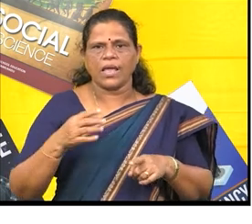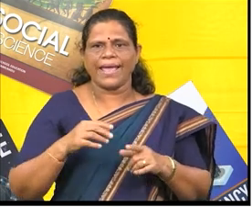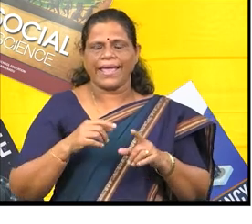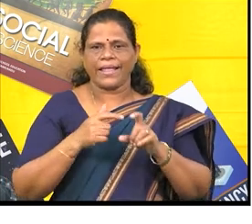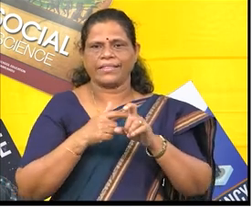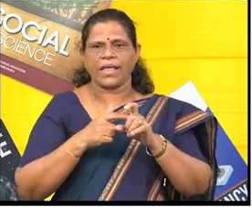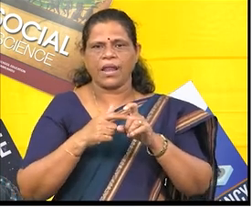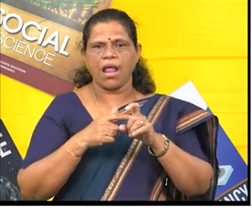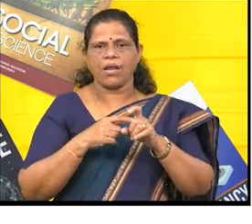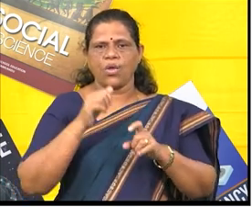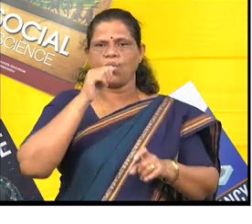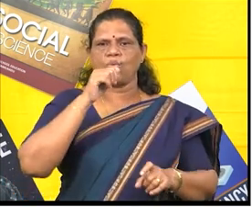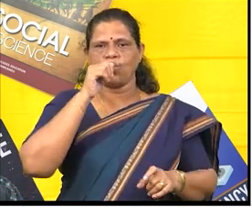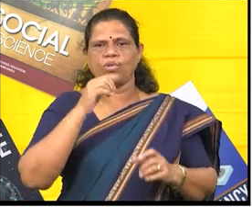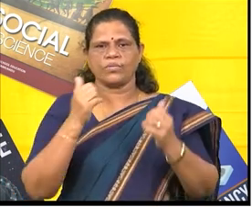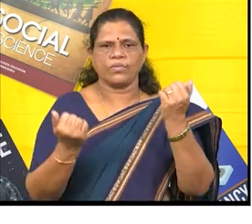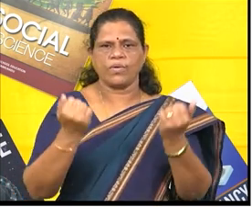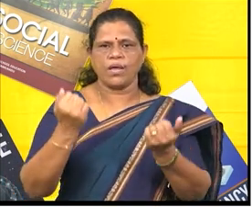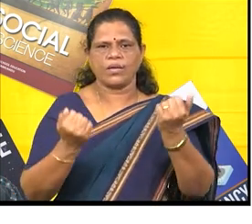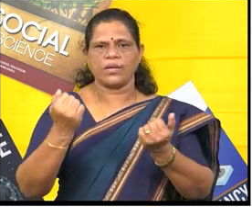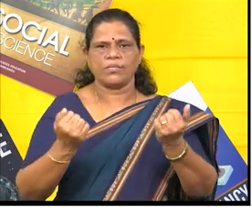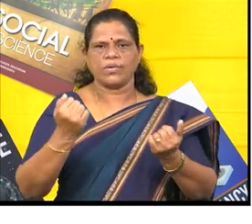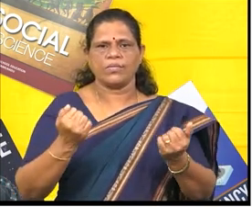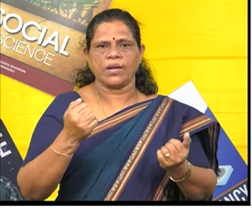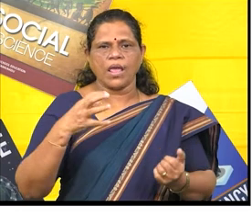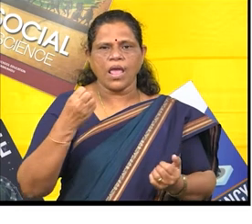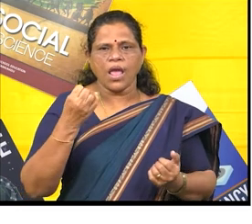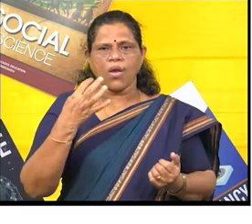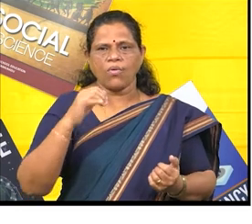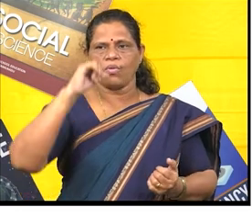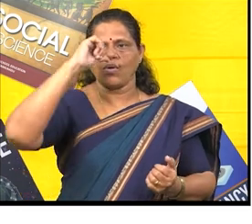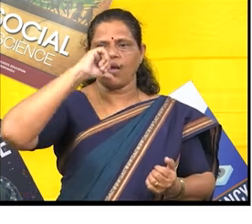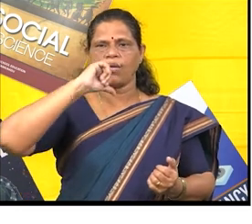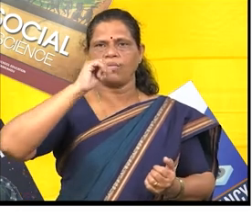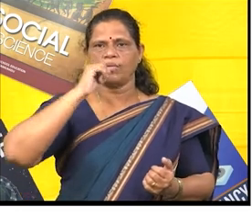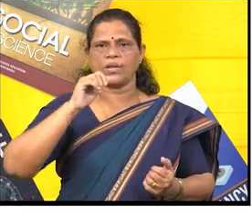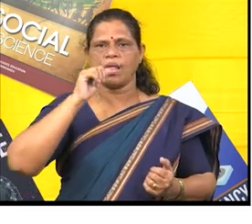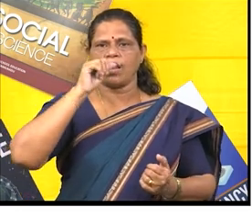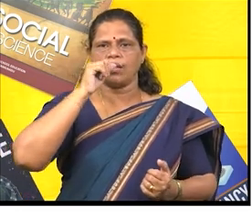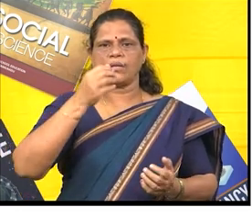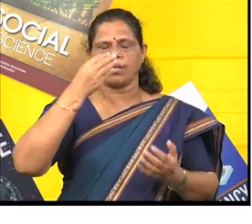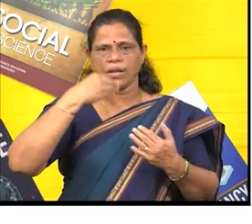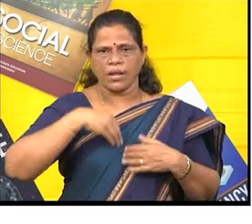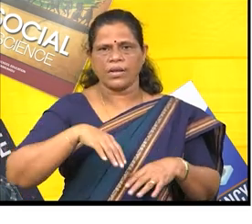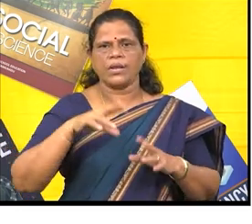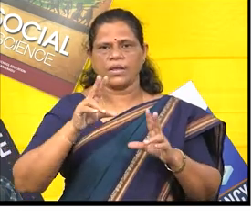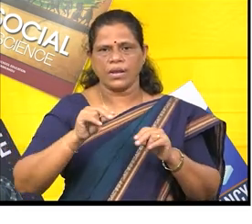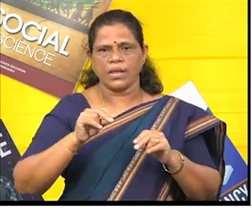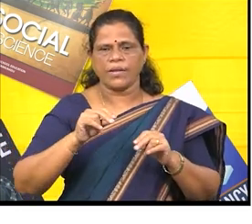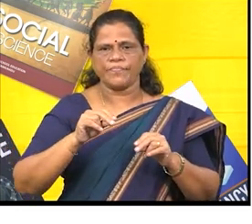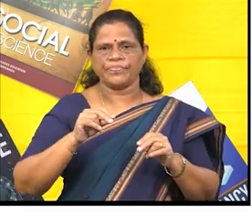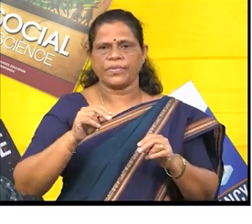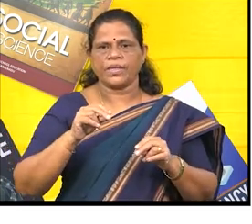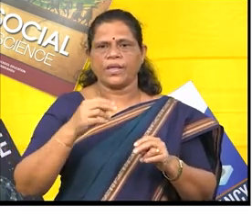எத்தனாலுடைய அளவு, அதாவது குடித்துவிட்டு வாகனம் ஓட்டுவர்கள் அவங்க எவ்வளோ ஆல்கஹால் பருகியிருக்கிறாங்க, இல்லை ஆல்கஹால் பருகியிருக்கிறார்களா